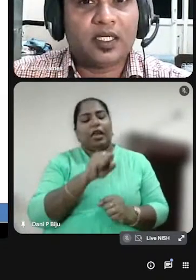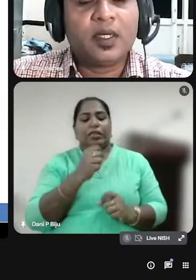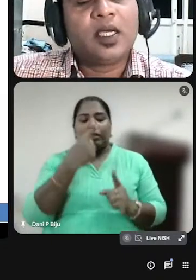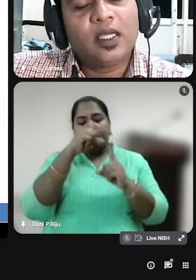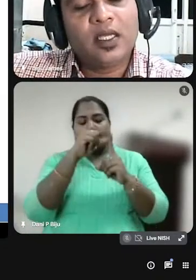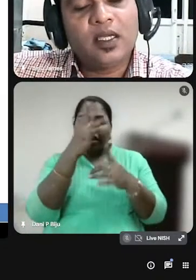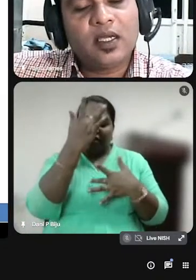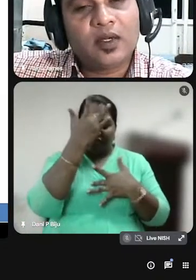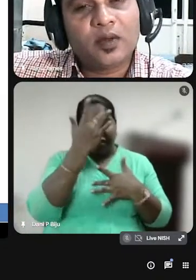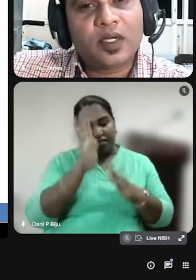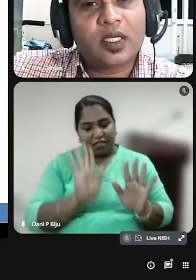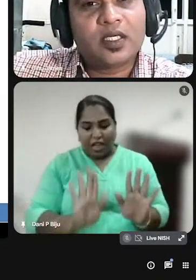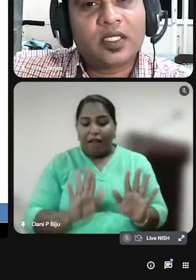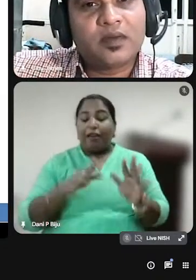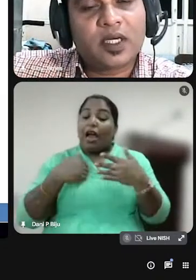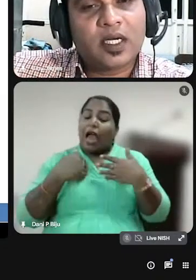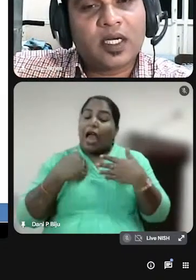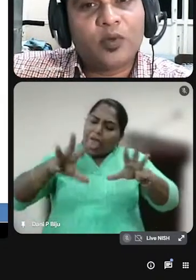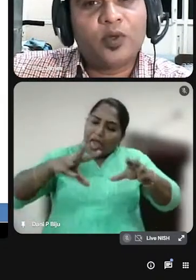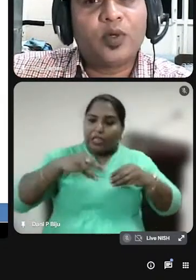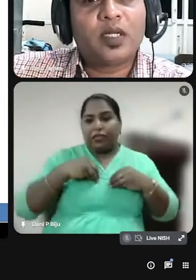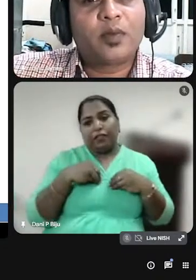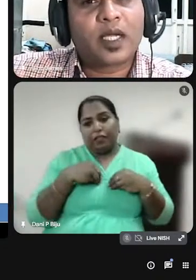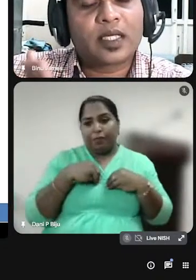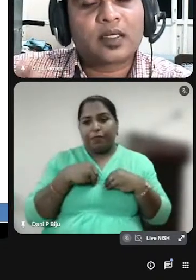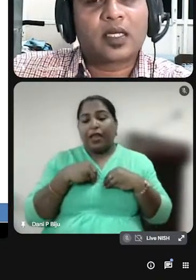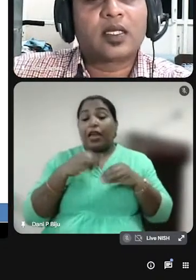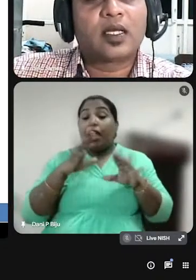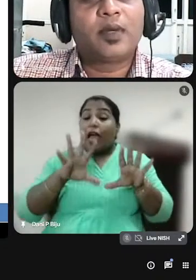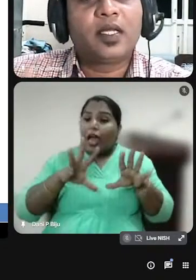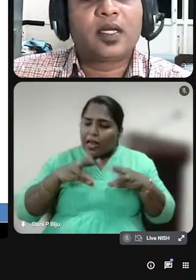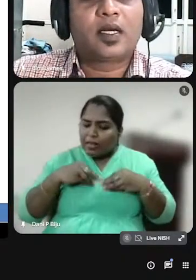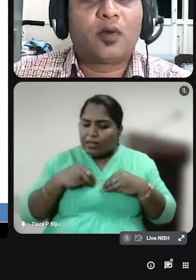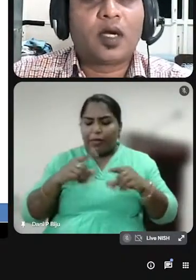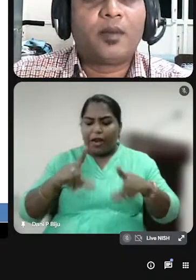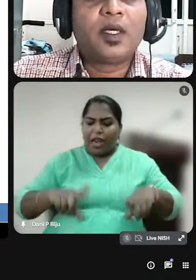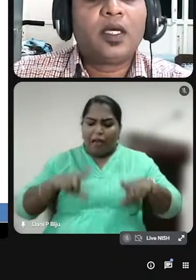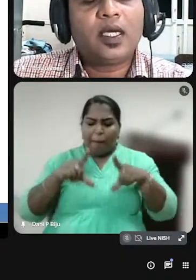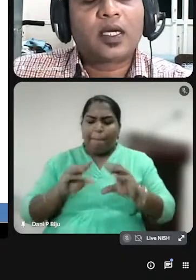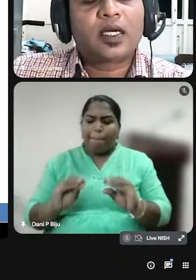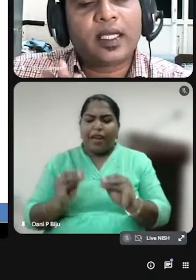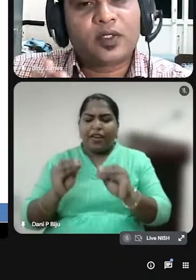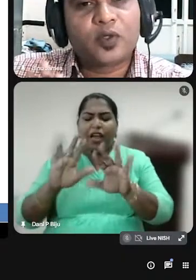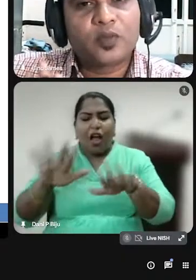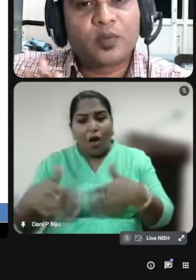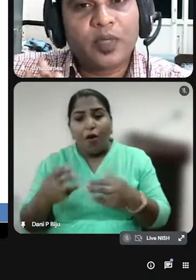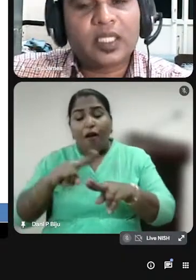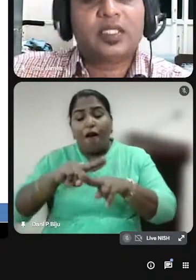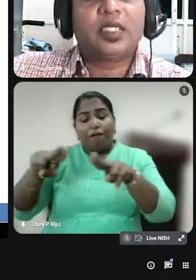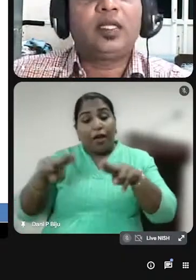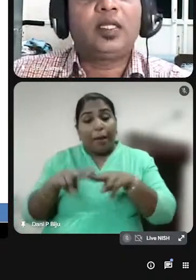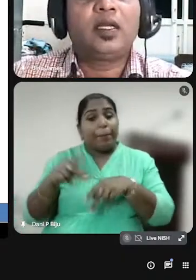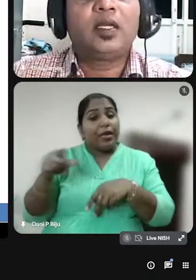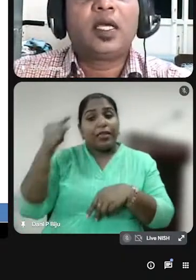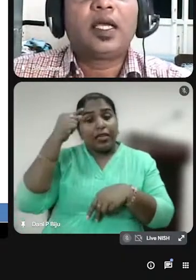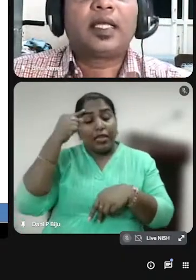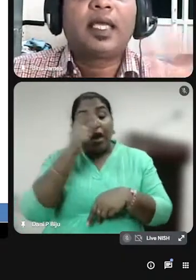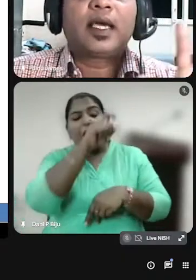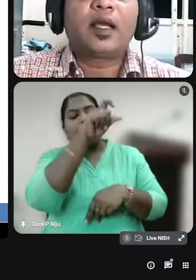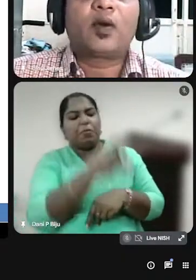എന്ത് ചെയ്യാം, ഈ രോഗിക്ക് ജീവിതകാലം മുഴുവൻ നമുക്ക് എത്ര നല്ല പരിചരണം കൊടുക്കാം, ഇയാൾക്ക് ഏറ്റവും മികച്ച